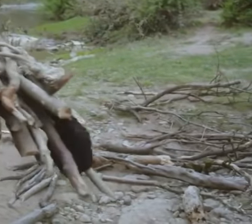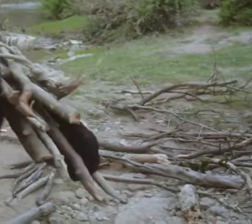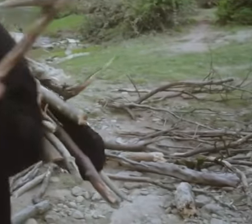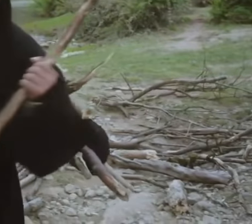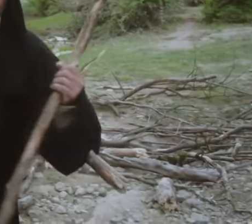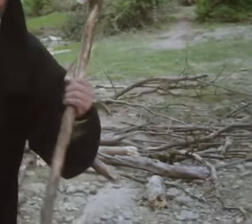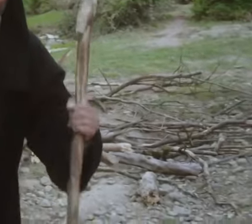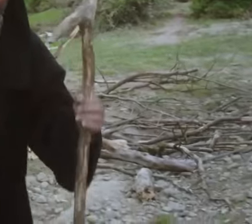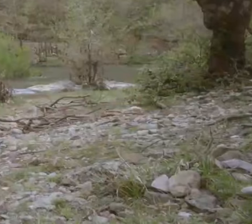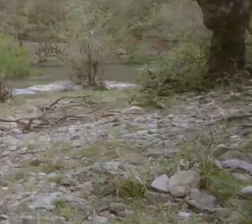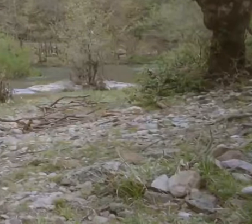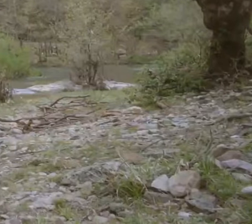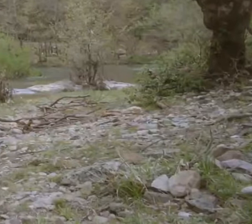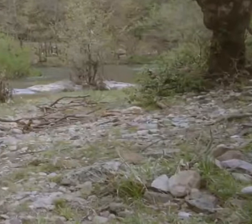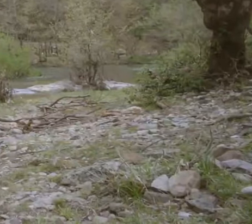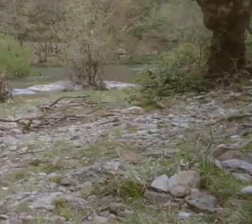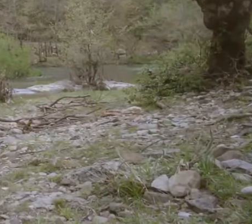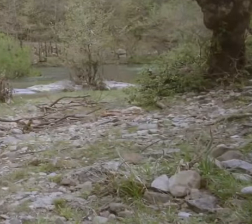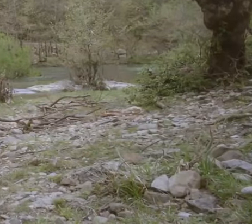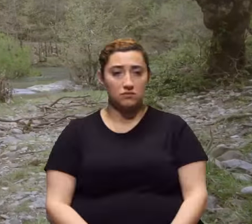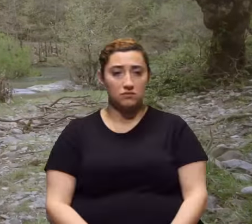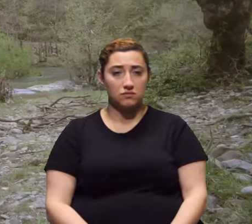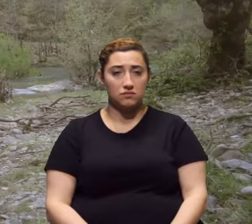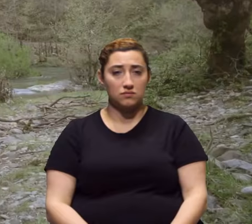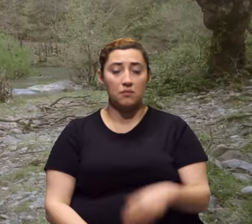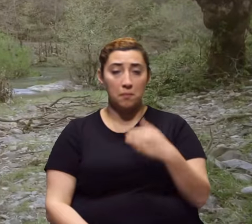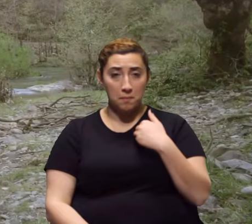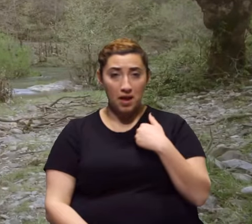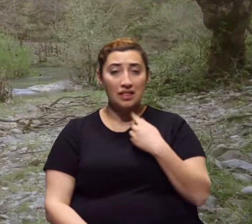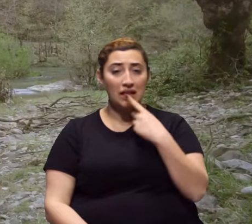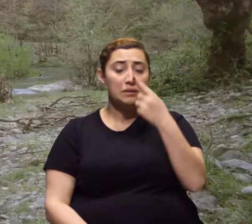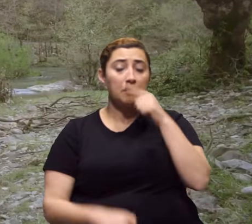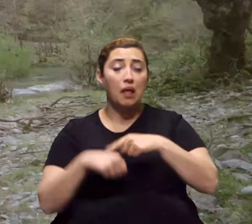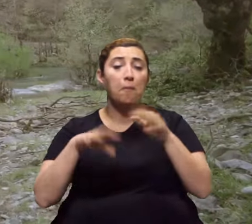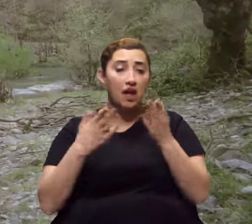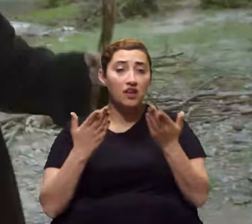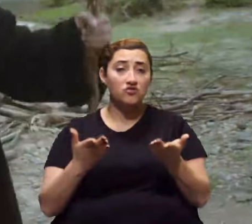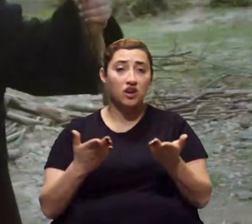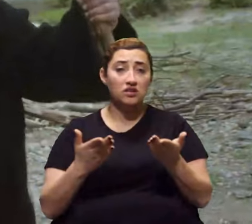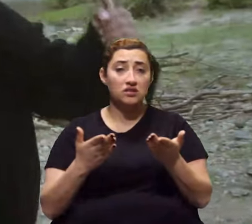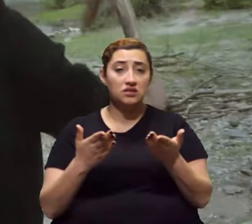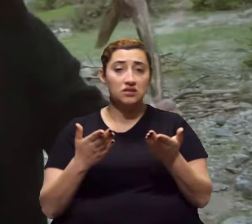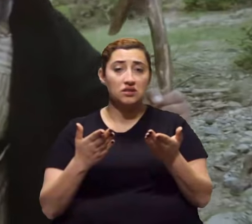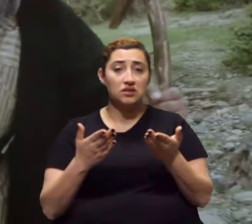eline alarak nehir boyunca ilerlemeye başladı. Ben desem inanmazsın.